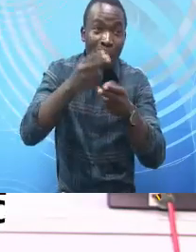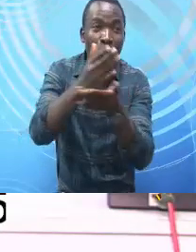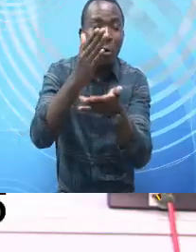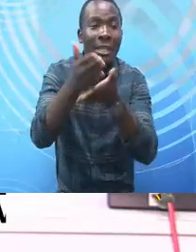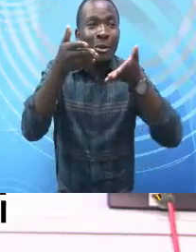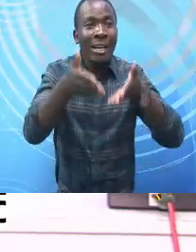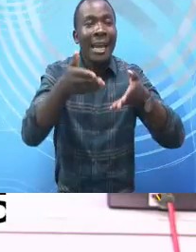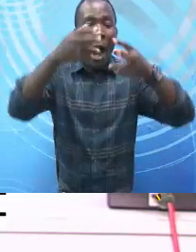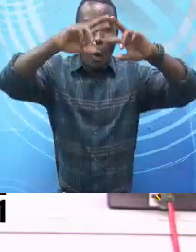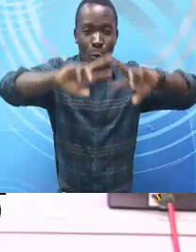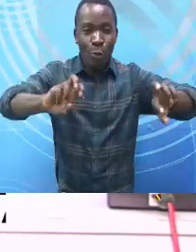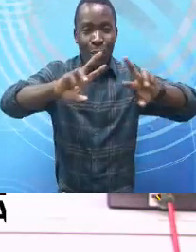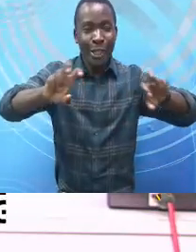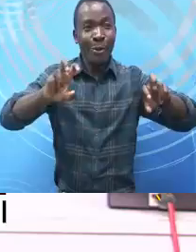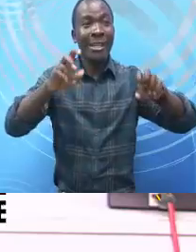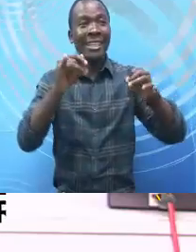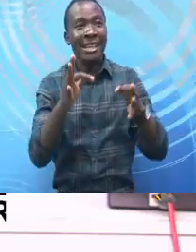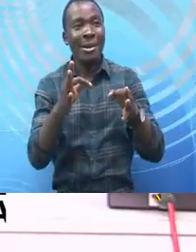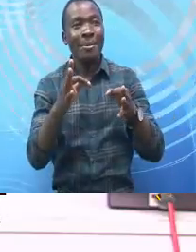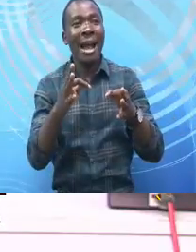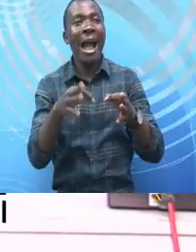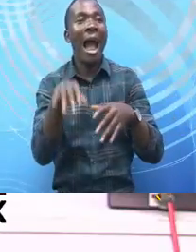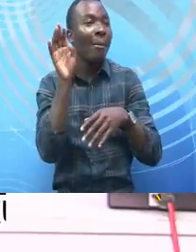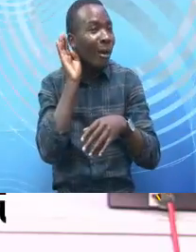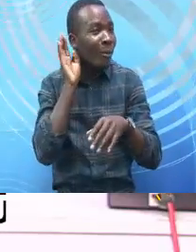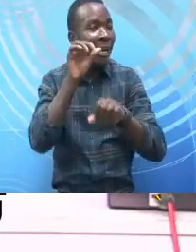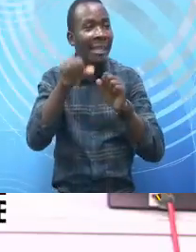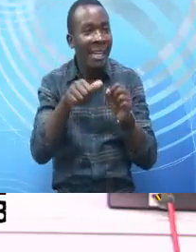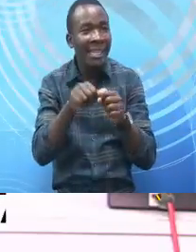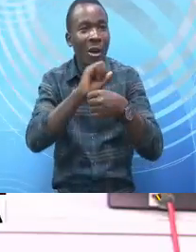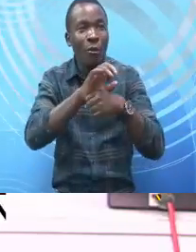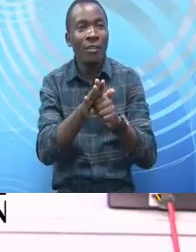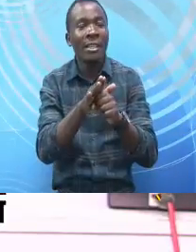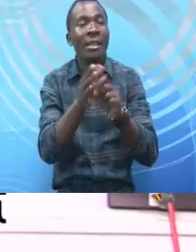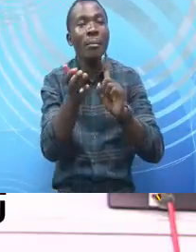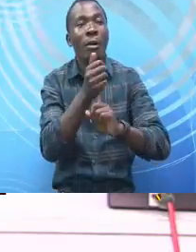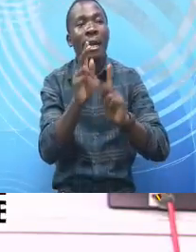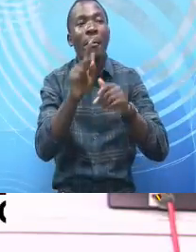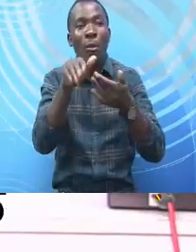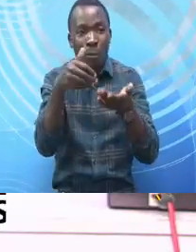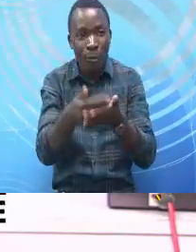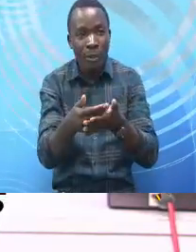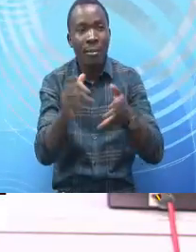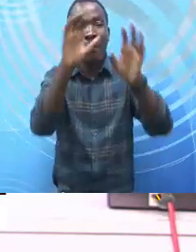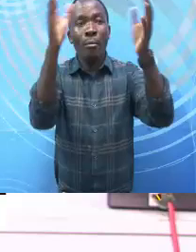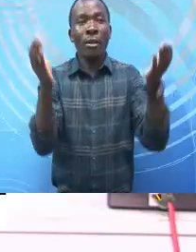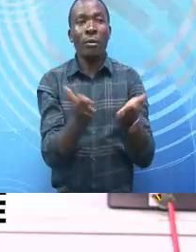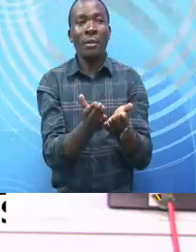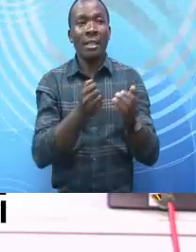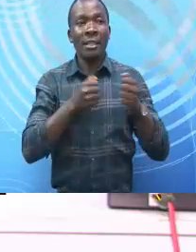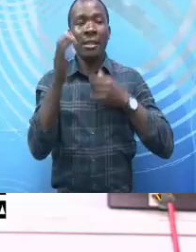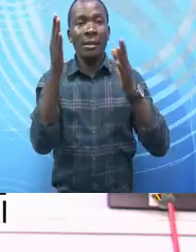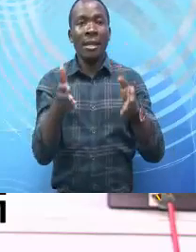turi gusesengura niba aya makuru ajyanye n'icyorezo cya coronavirus agera ku bantu bose mu mbaga ngari y'abanyarwanda. Hakaba harimo abantu bagera